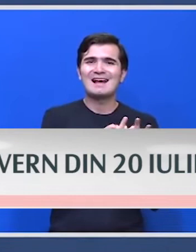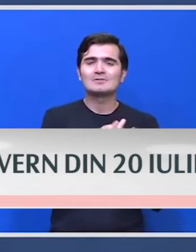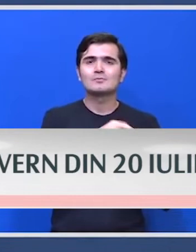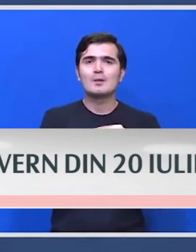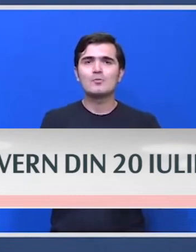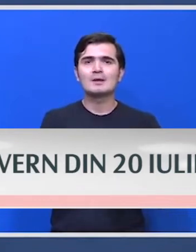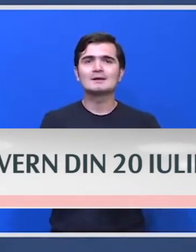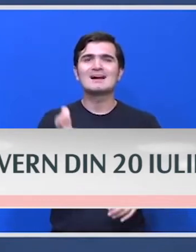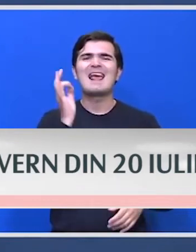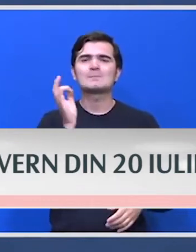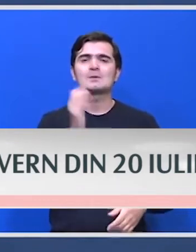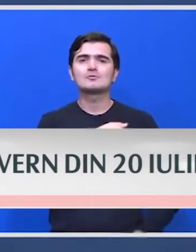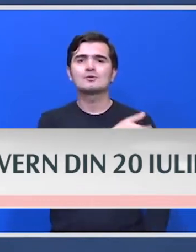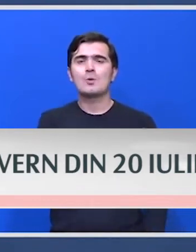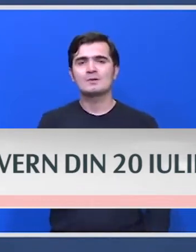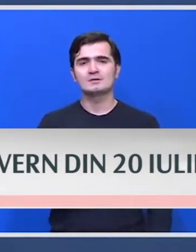experților Comisiei Europene,